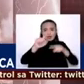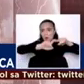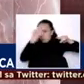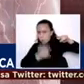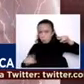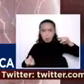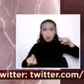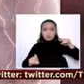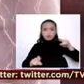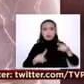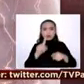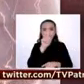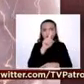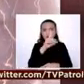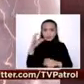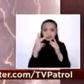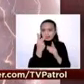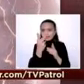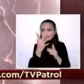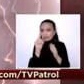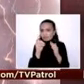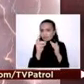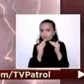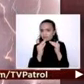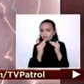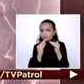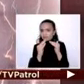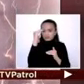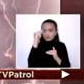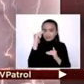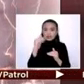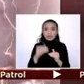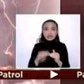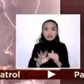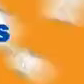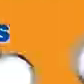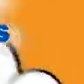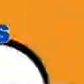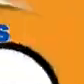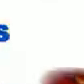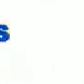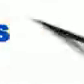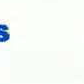na umabot ng mahigit 100 kilometro at tumatagal ng lagpas 5 segundo.